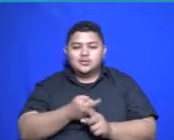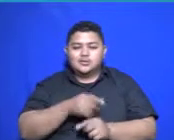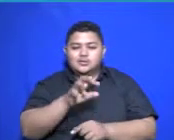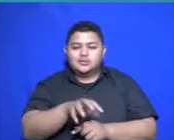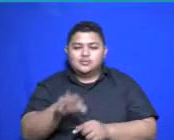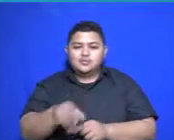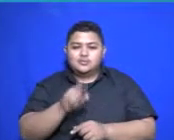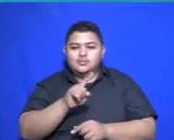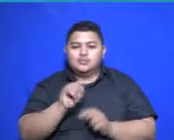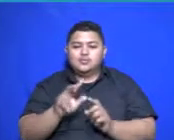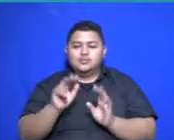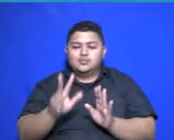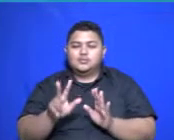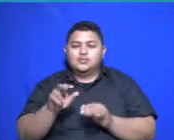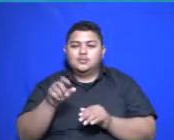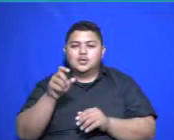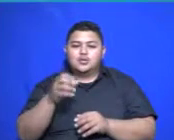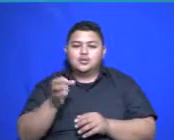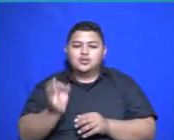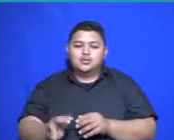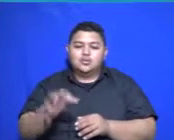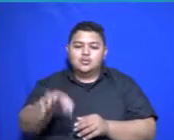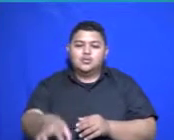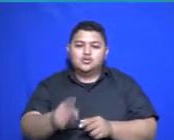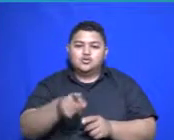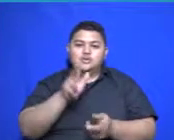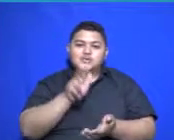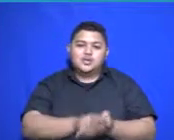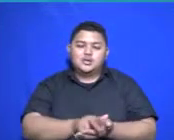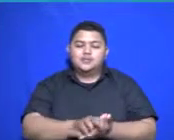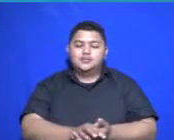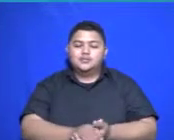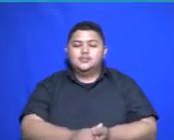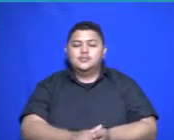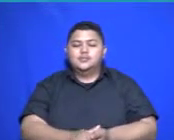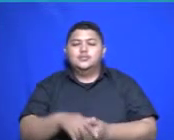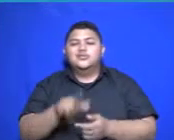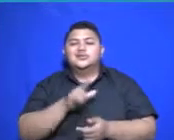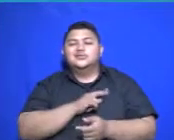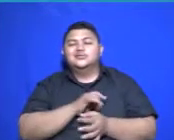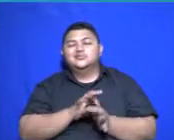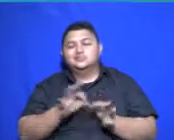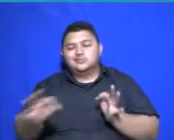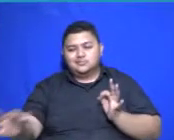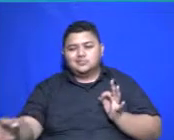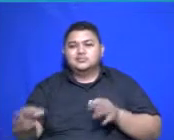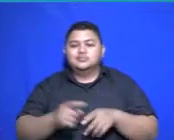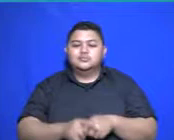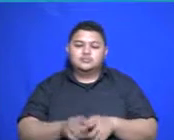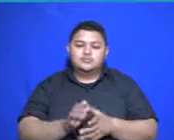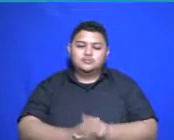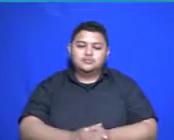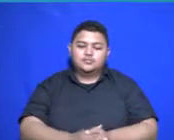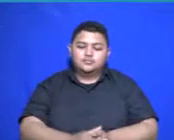Ada 188 kabupaten kota yang sudah disahkan. Memang jumlahnya masih jauh karena jumlah kabupaten kota ada